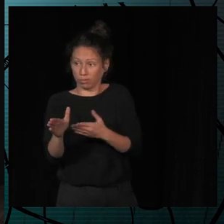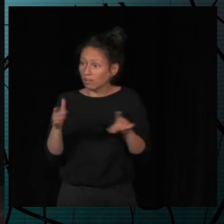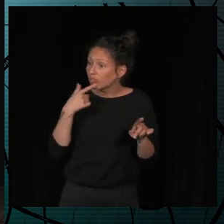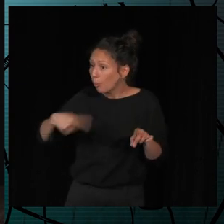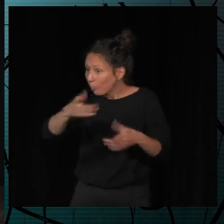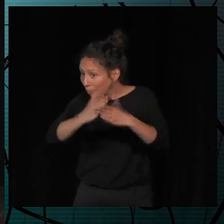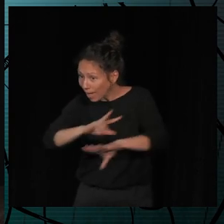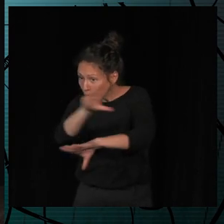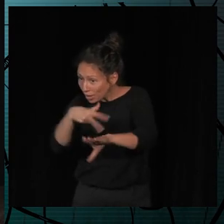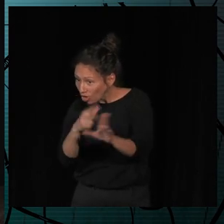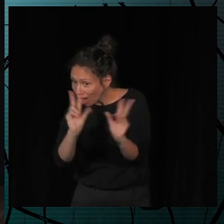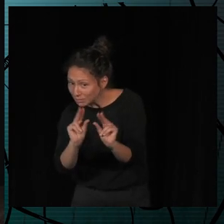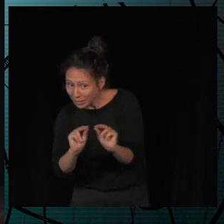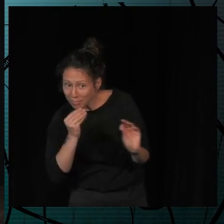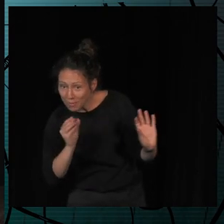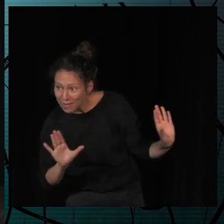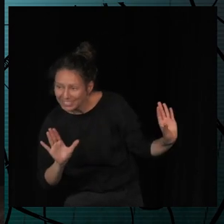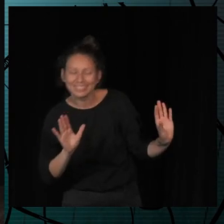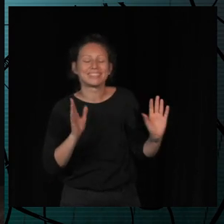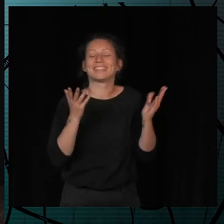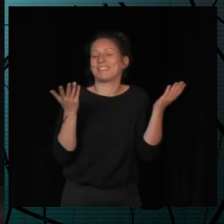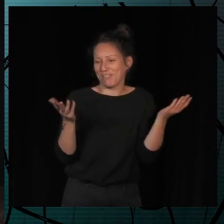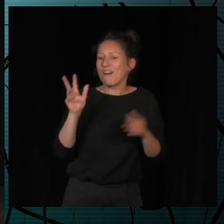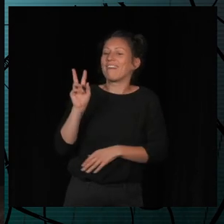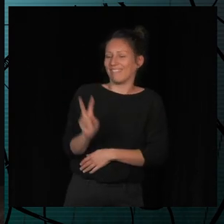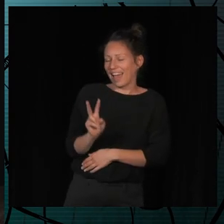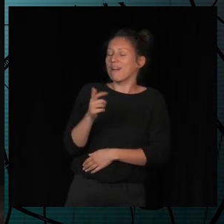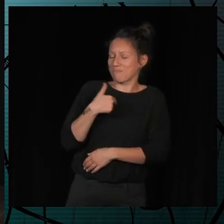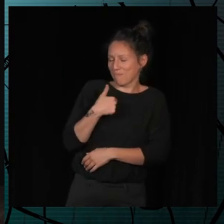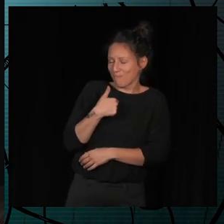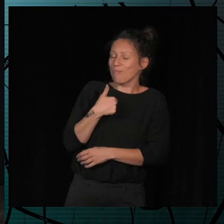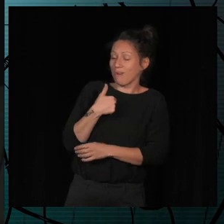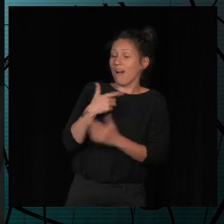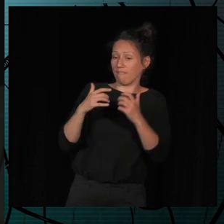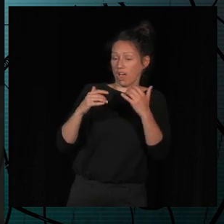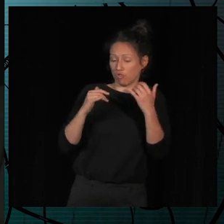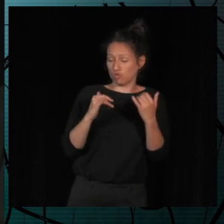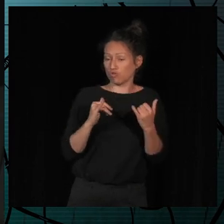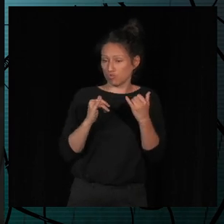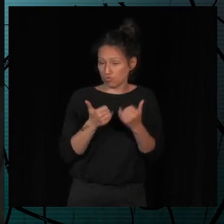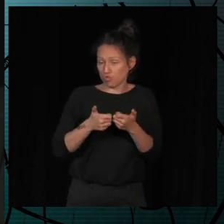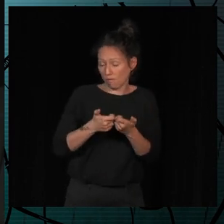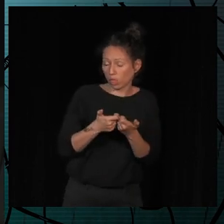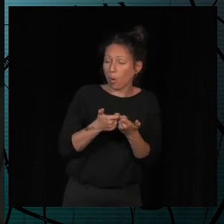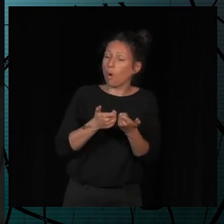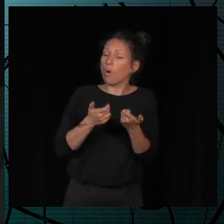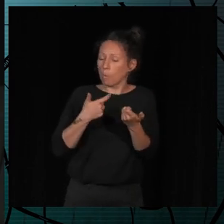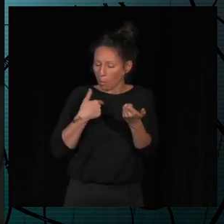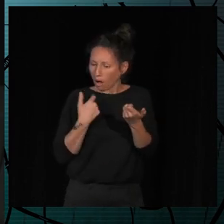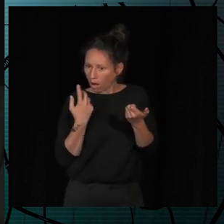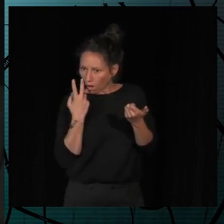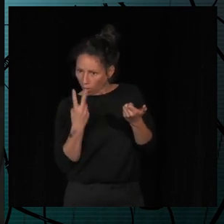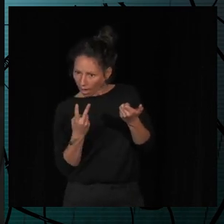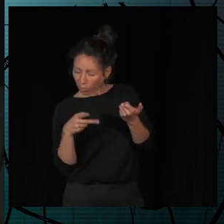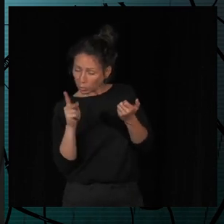m'intéresse au au bénéfice des jeux vidéos chez les enfants les ados et les jeunes adules